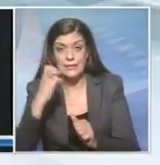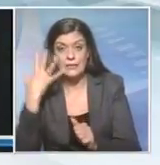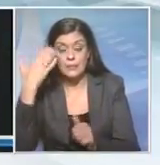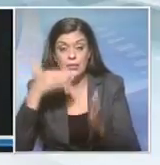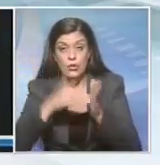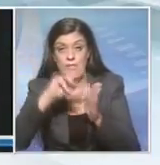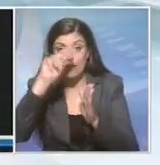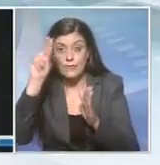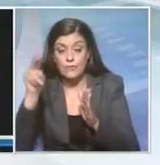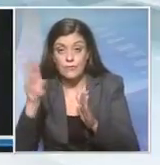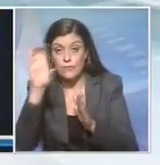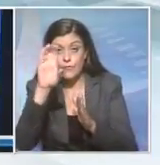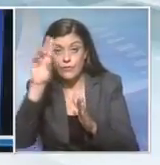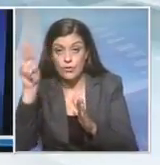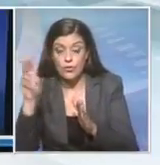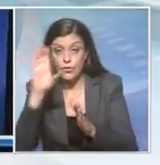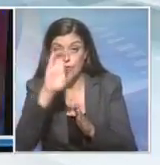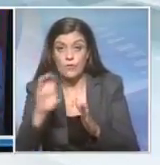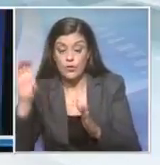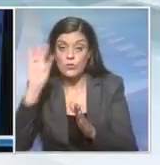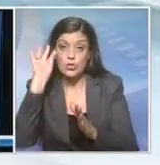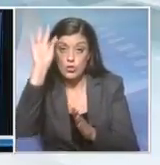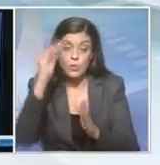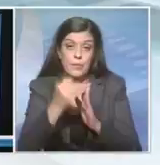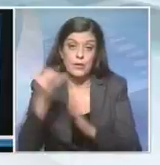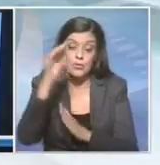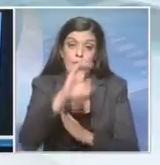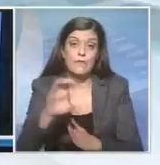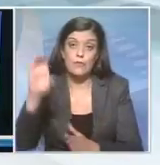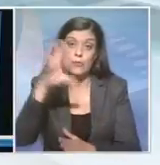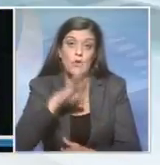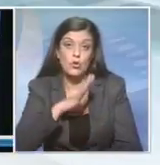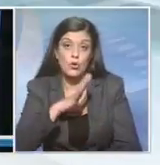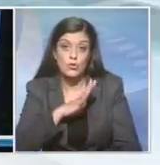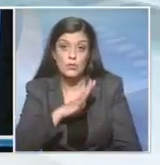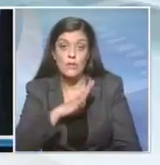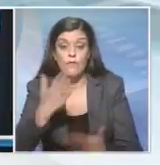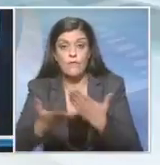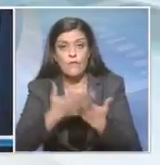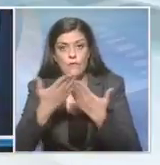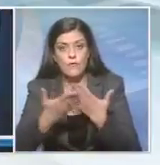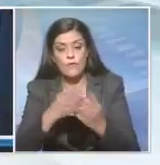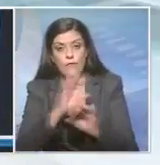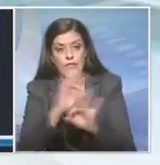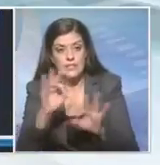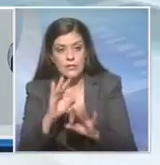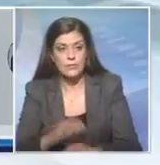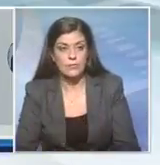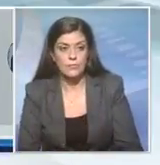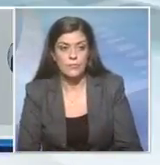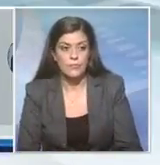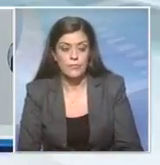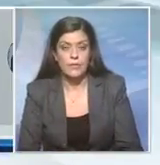της Ευρώπης. Στόχος είναι να δοθεί ευκαιρίες όσο το δυνατόν περισσότερους Ευρωπαίους πολίτες να συμμετάσχουν στη φυσική δραστηριότητα.